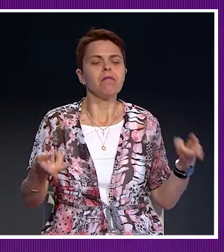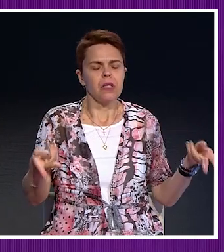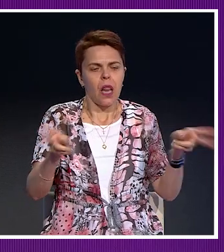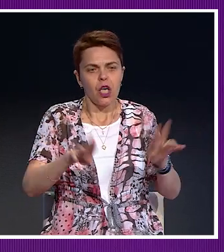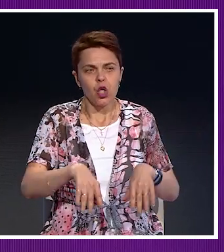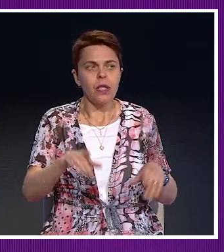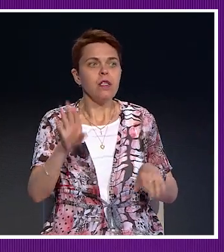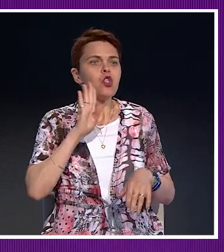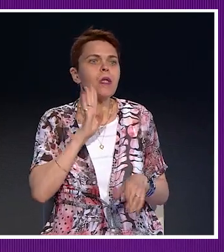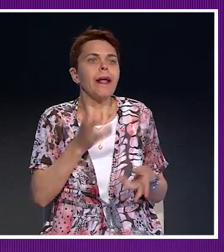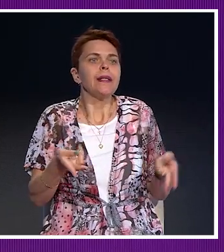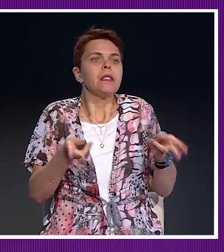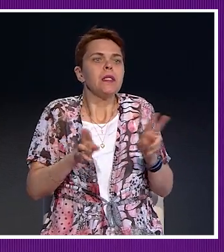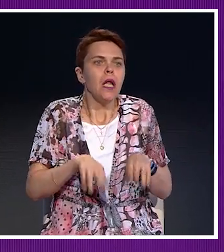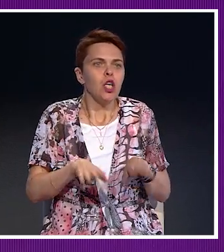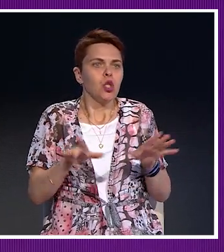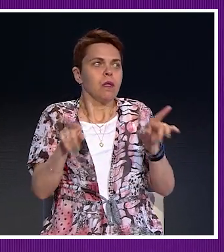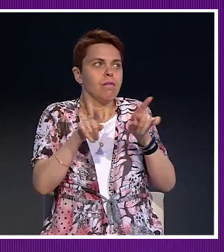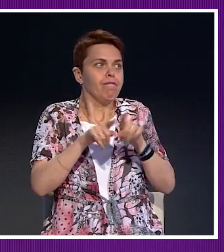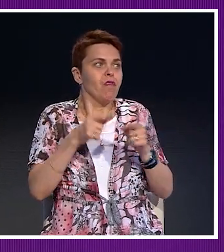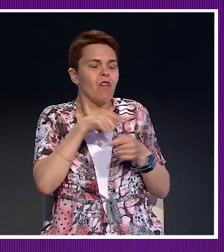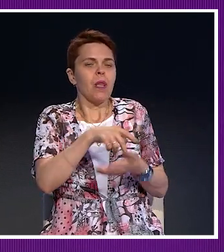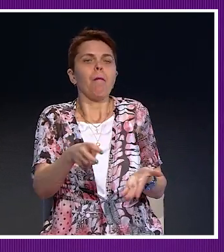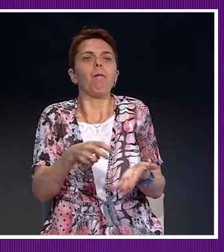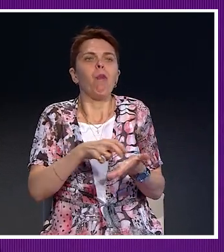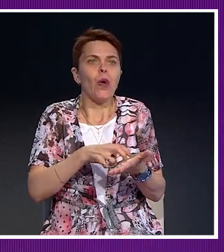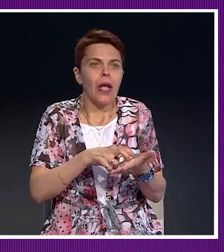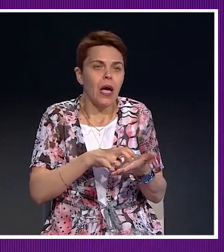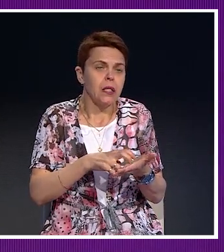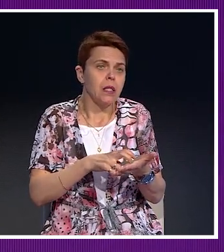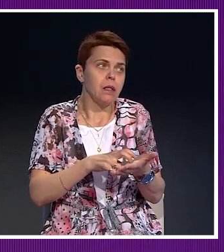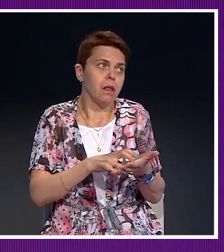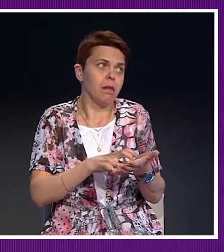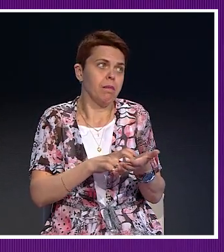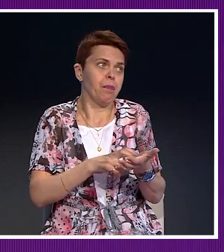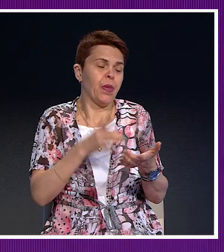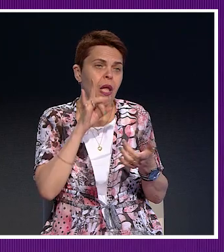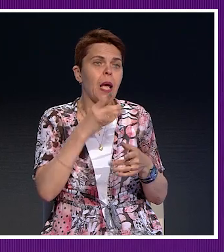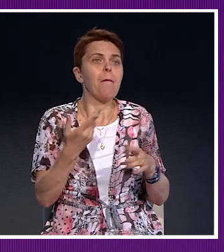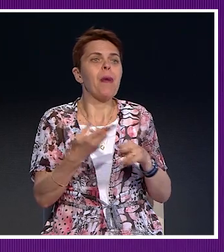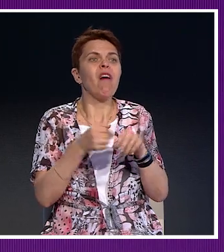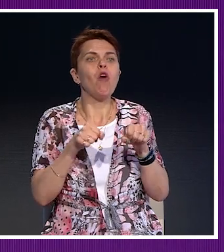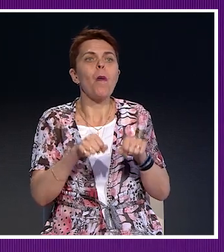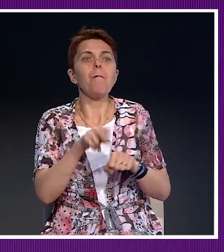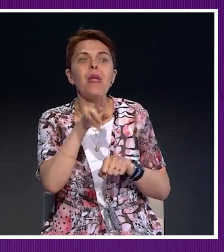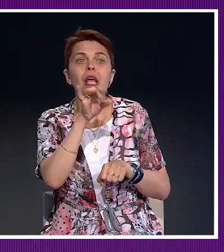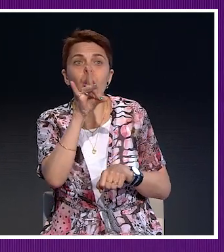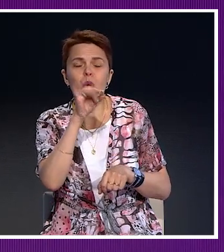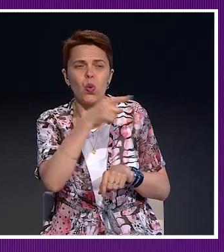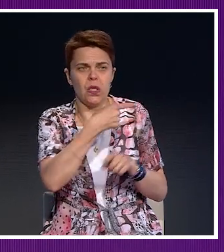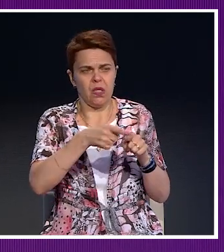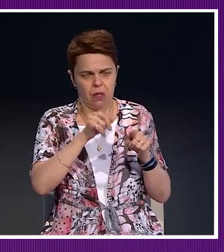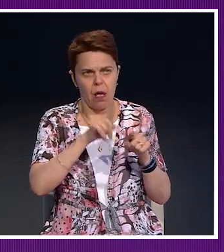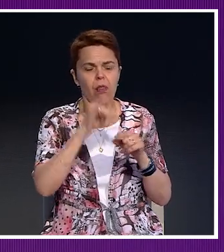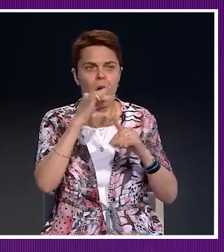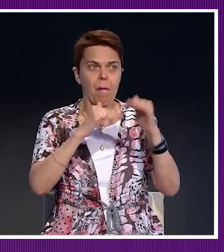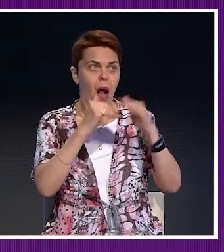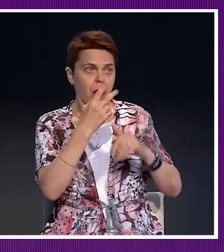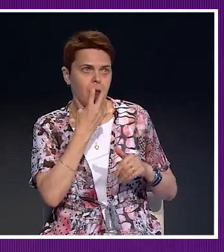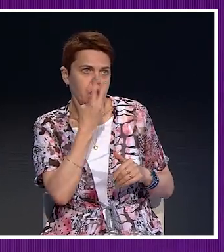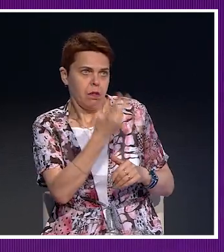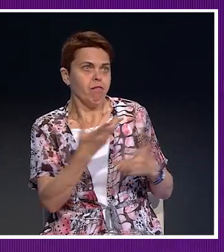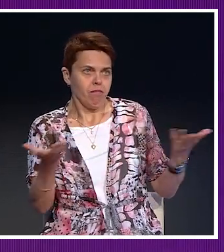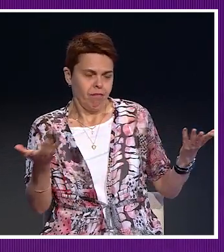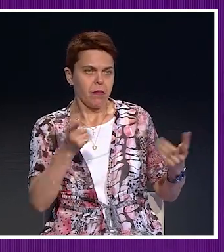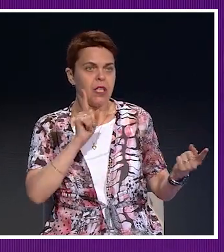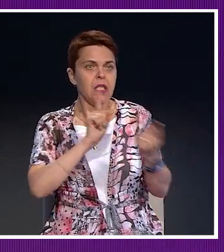що жінки часто залишаються невпевнені в собі, вони бояться, і вони правомірно бояться, тому що на практиці, звичайно, що вони бачать, що